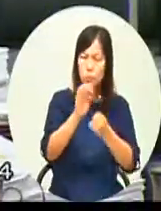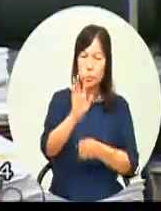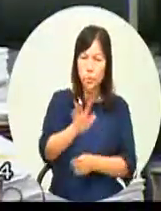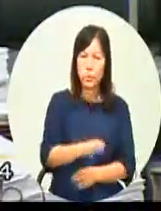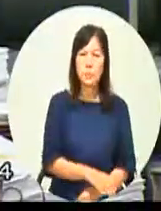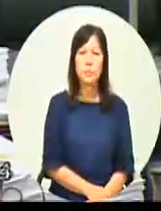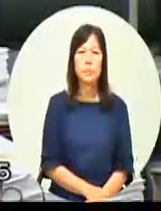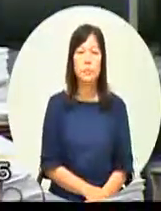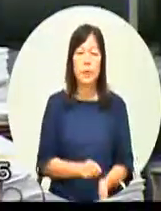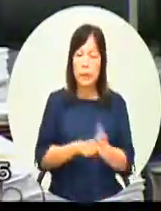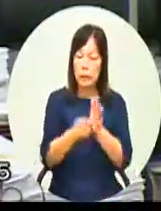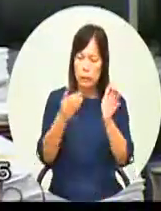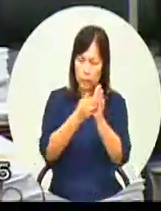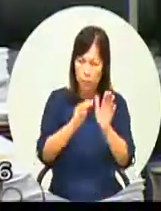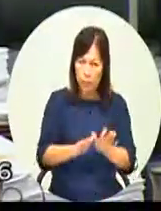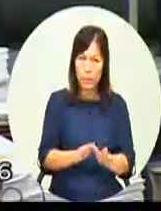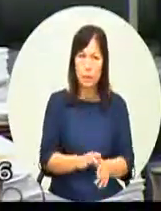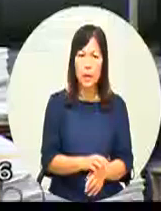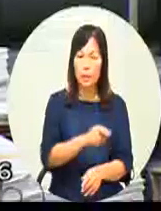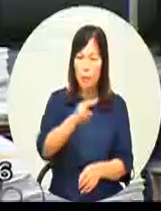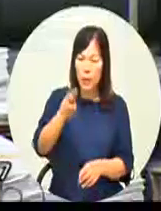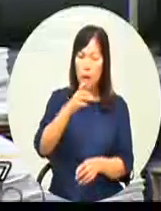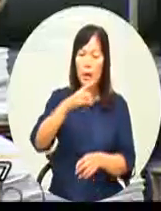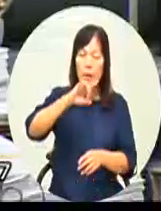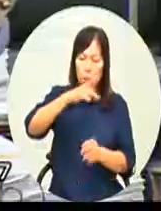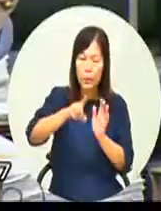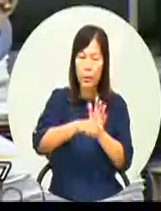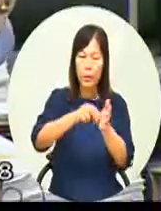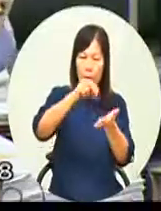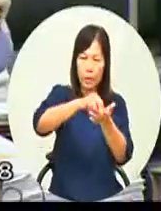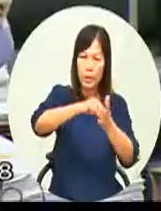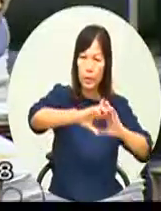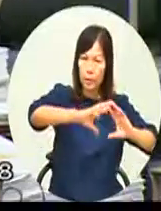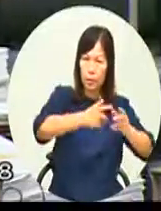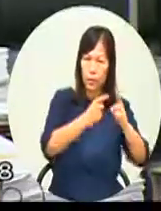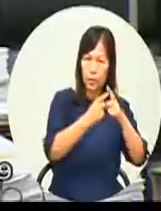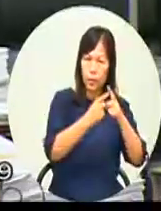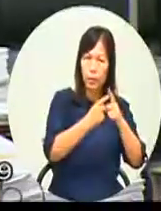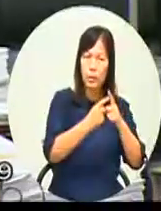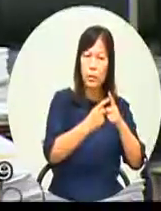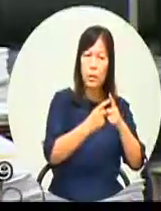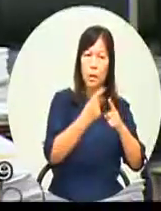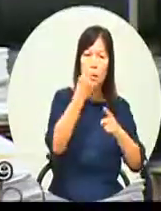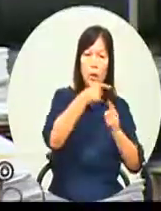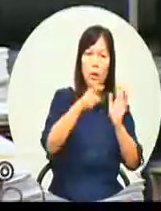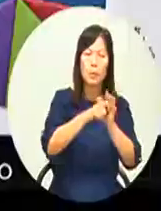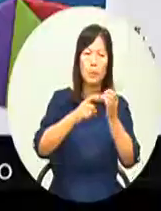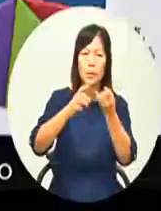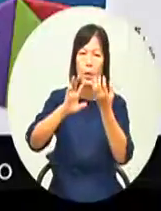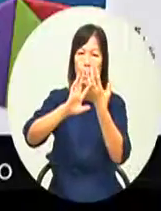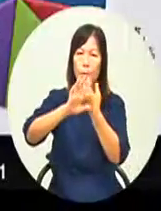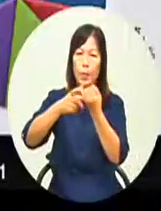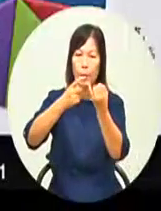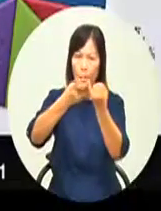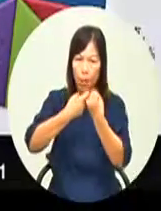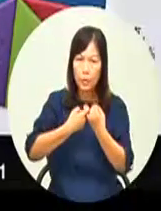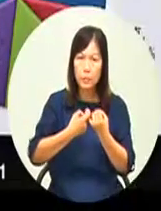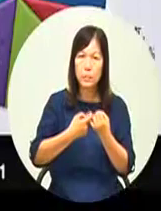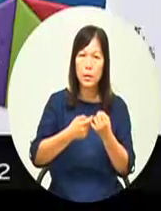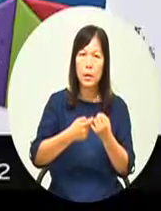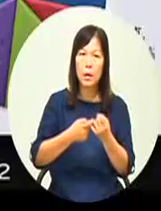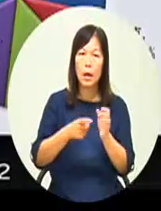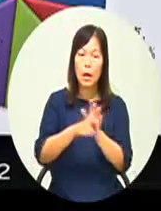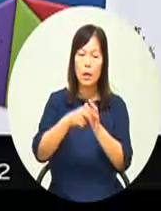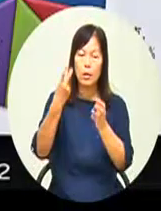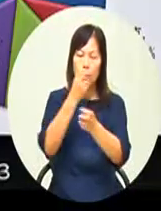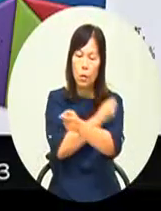目前为止我们看到哈，越南跟印尼的人口，包括外籍的配偶，包括外籍的